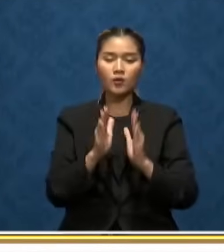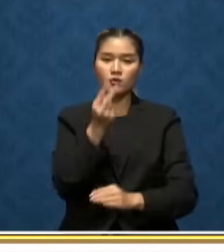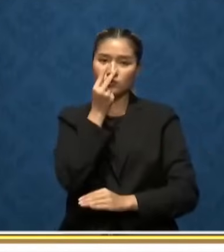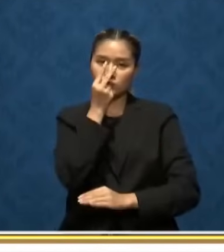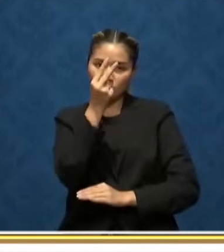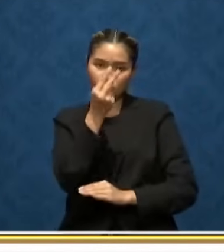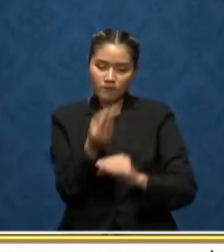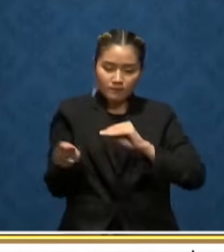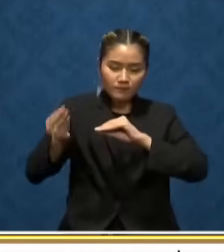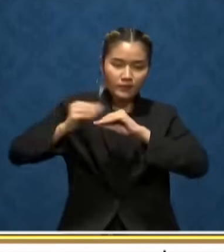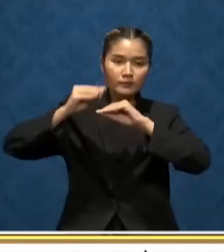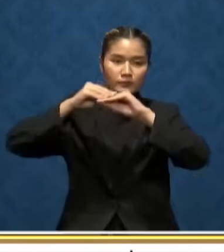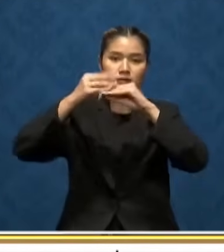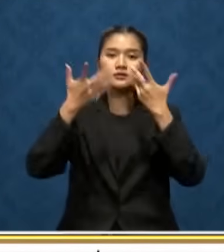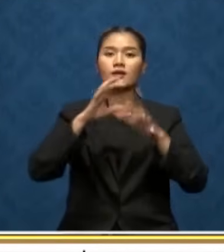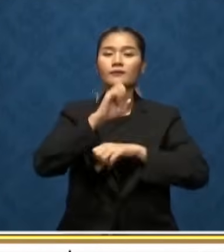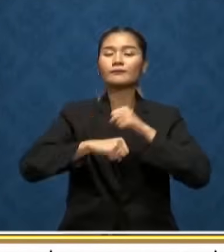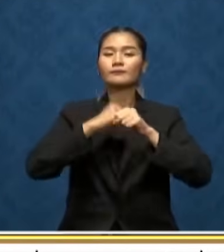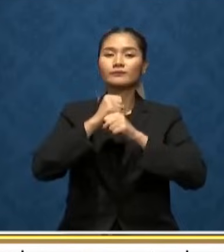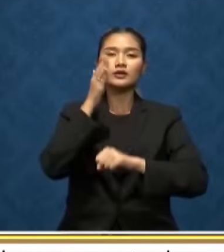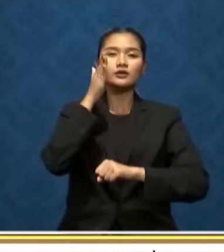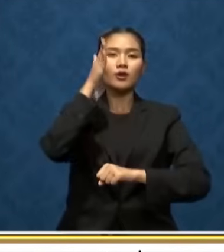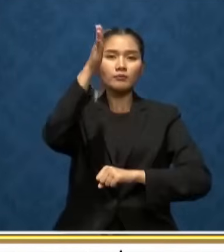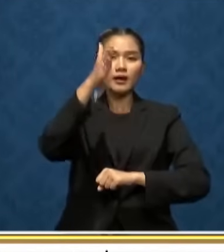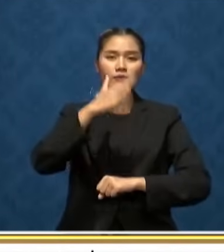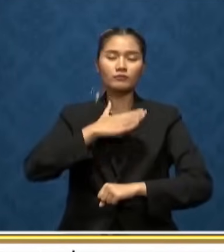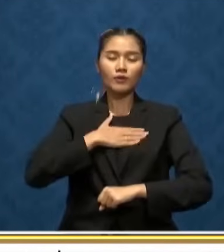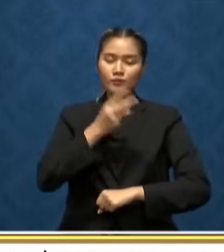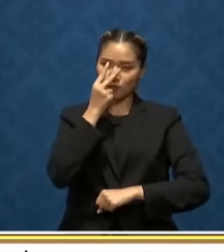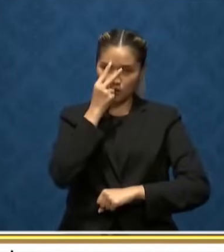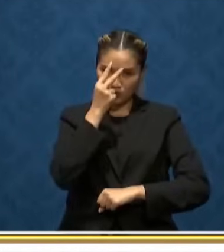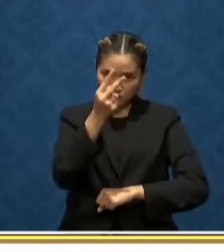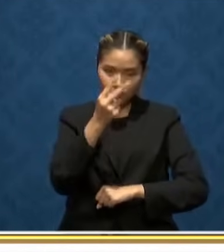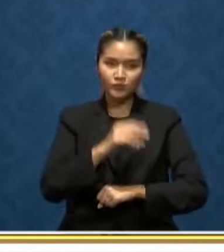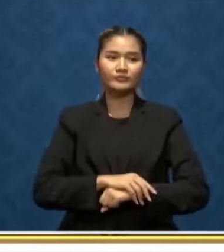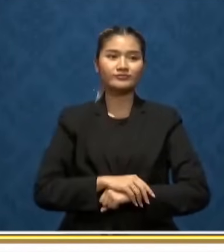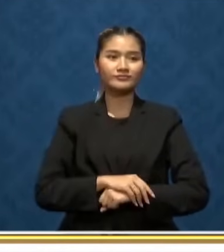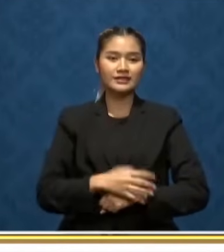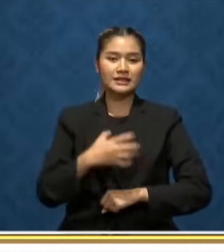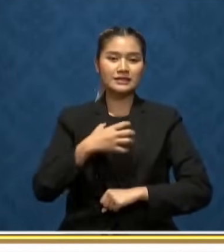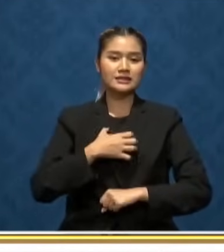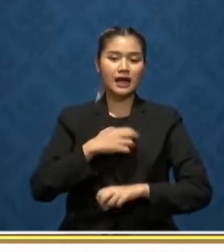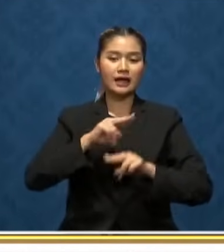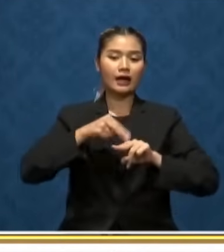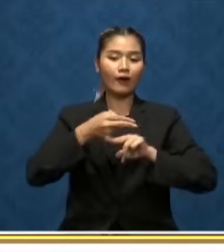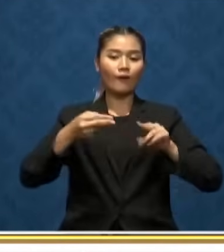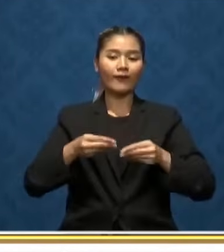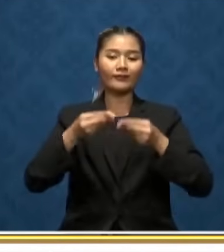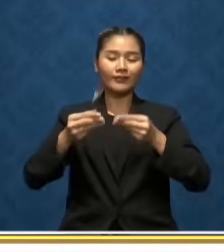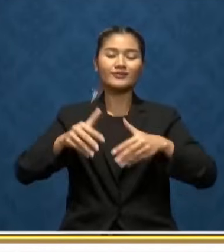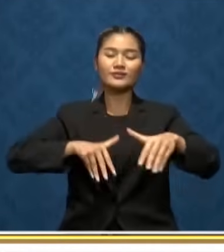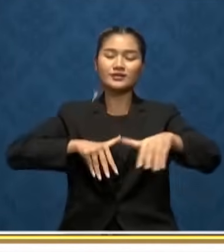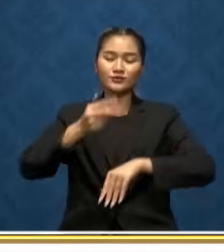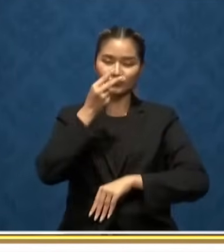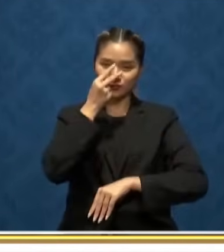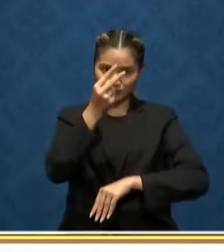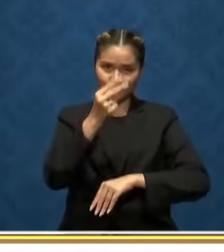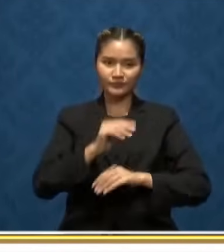ว่านี้แล้วปีหน้าผมขอของขวัญอาจารย์ให้คนดูมากกว่านี้กราบขอบคุณครับ